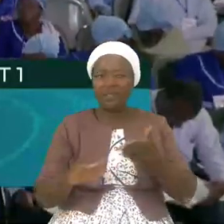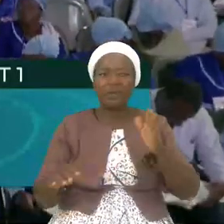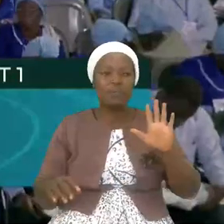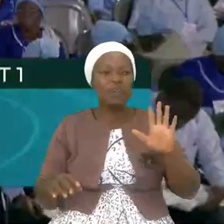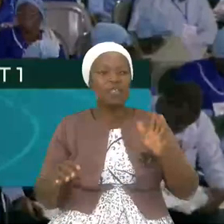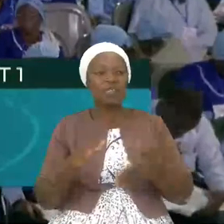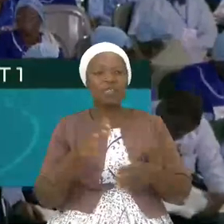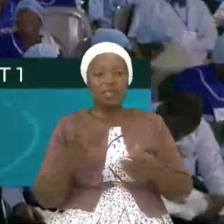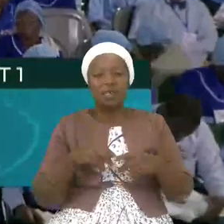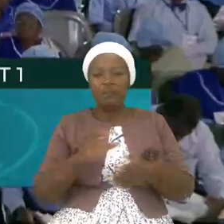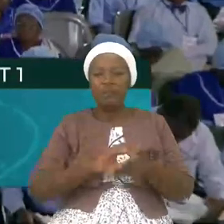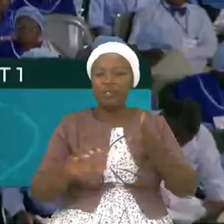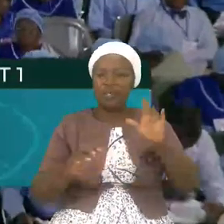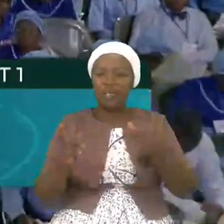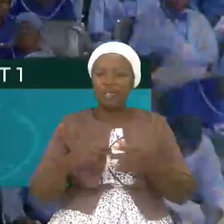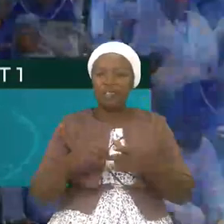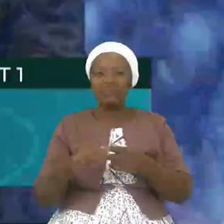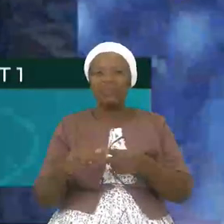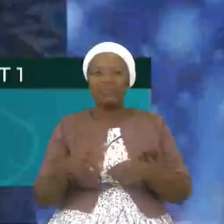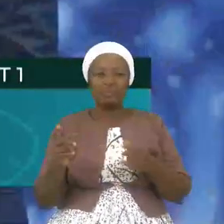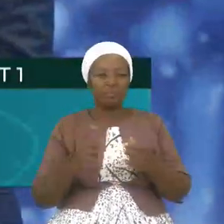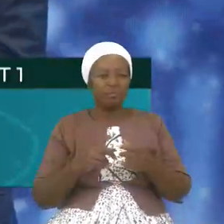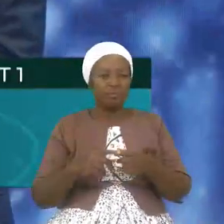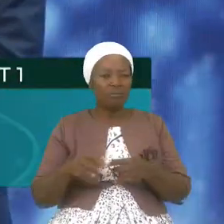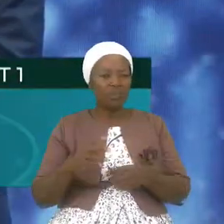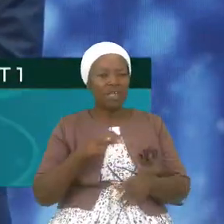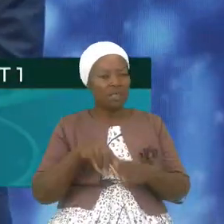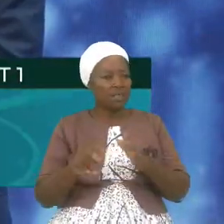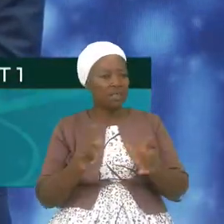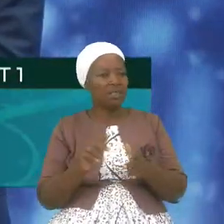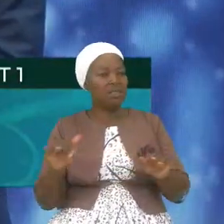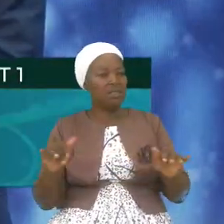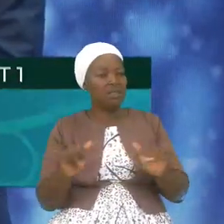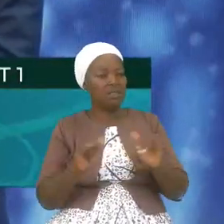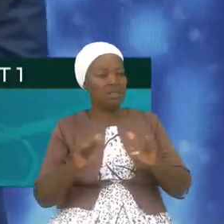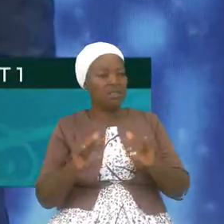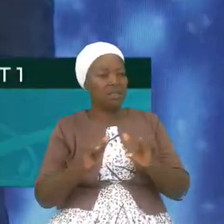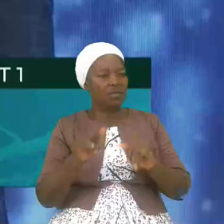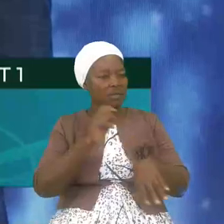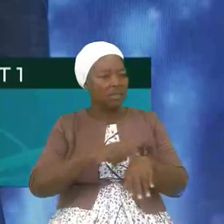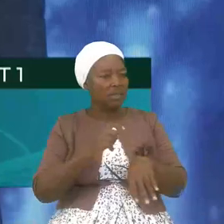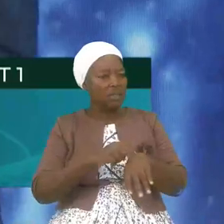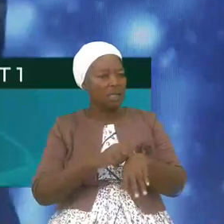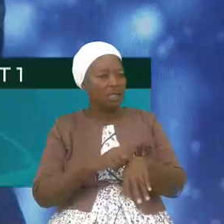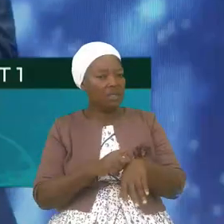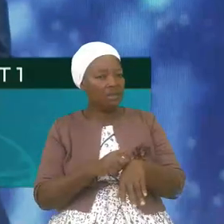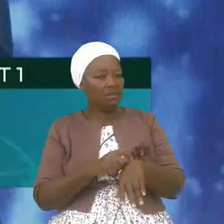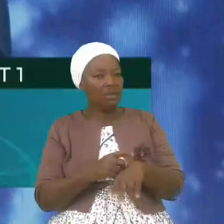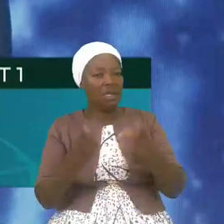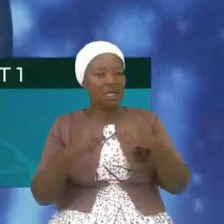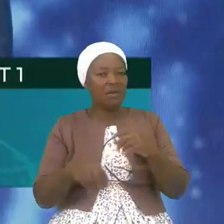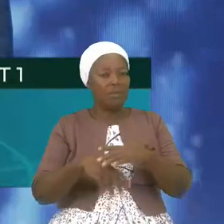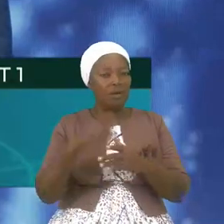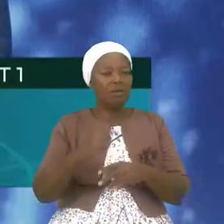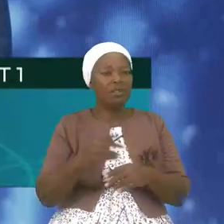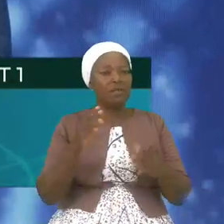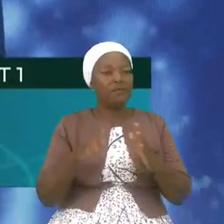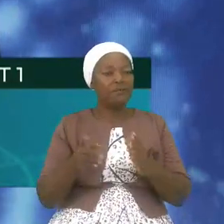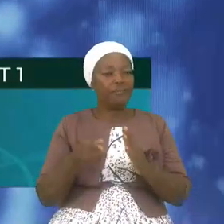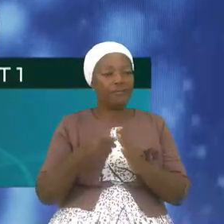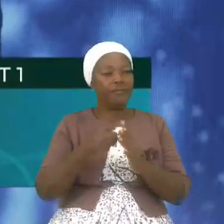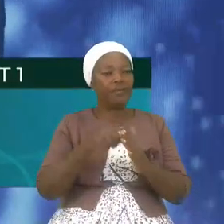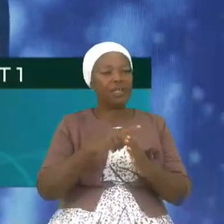en ce moment, apparurent les doigts d'une main d'homme. Dieu